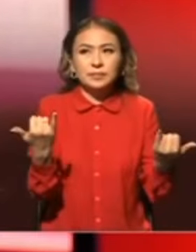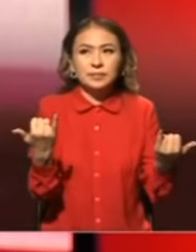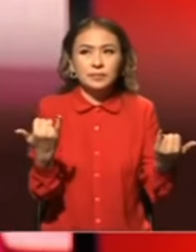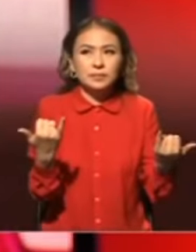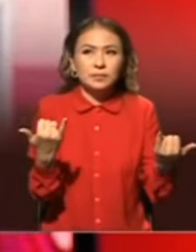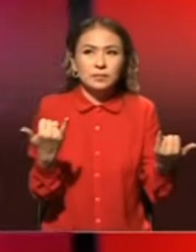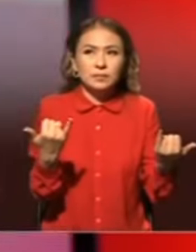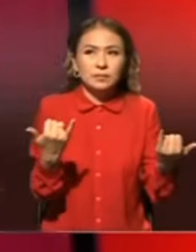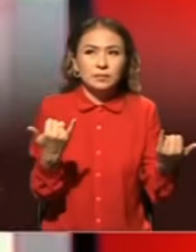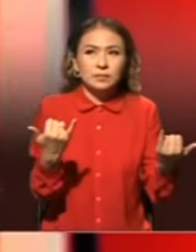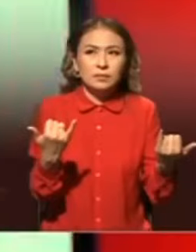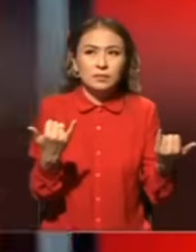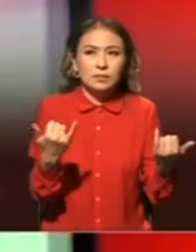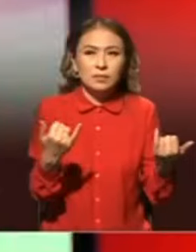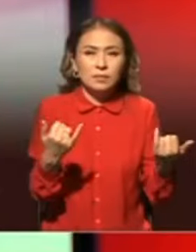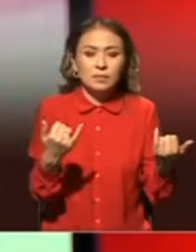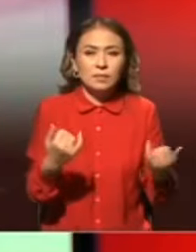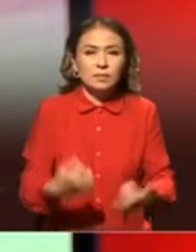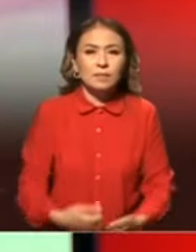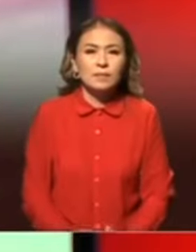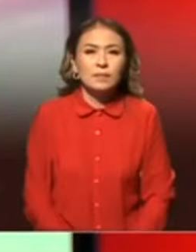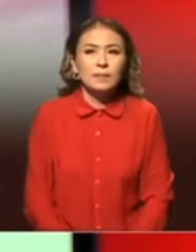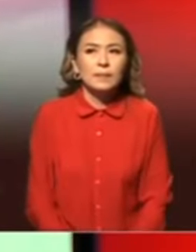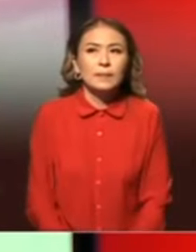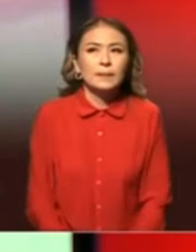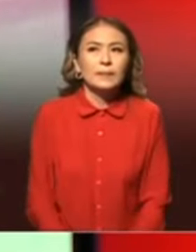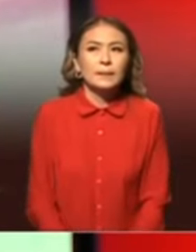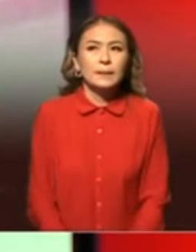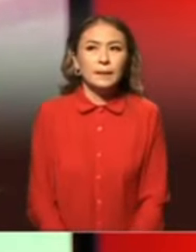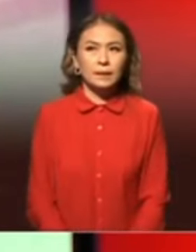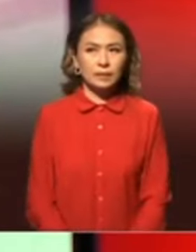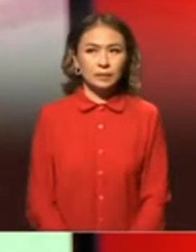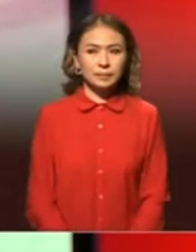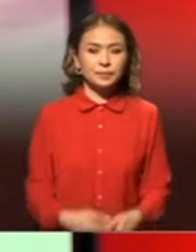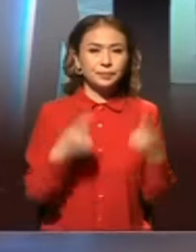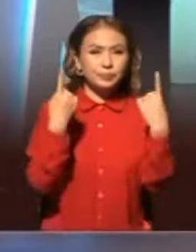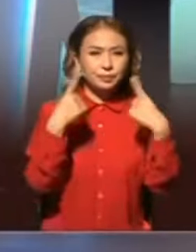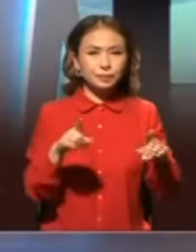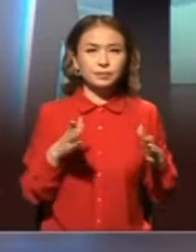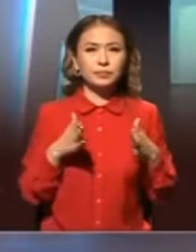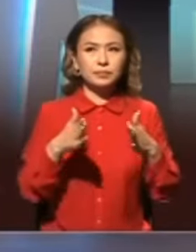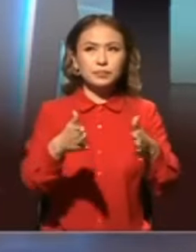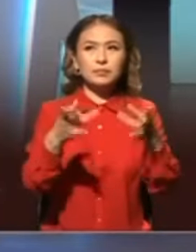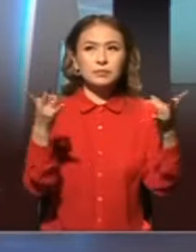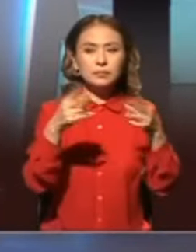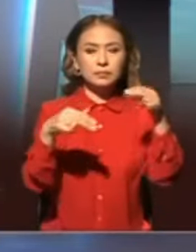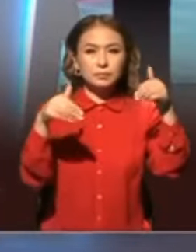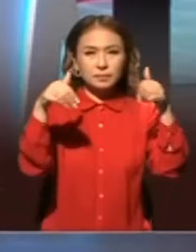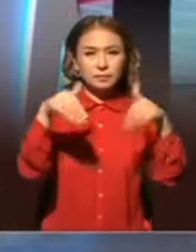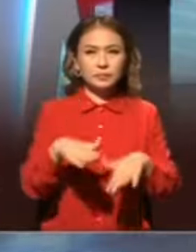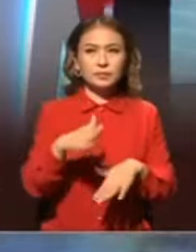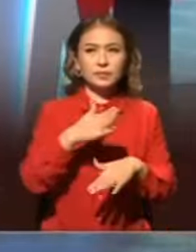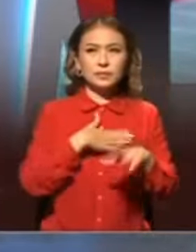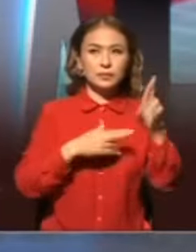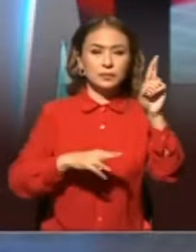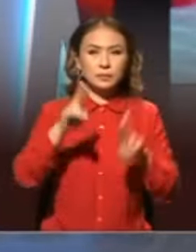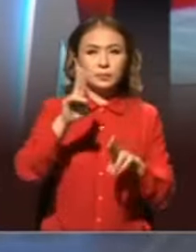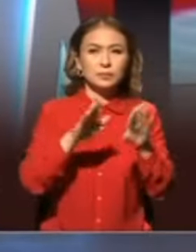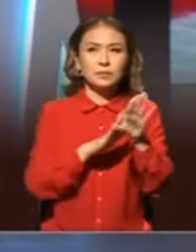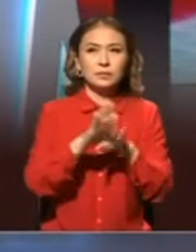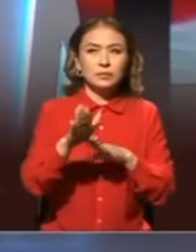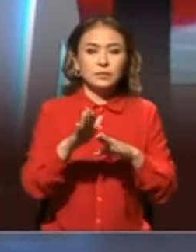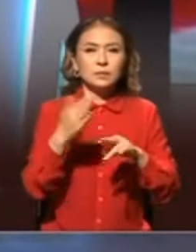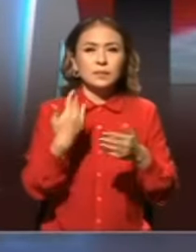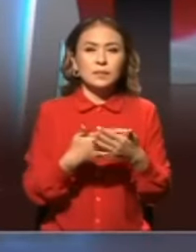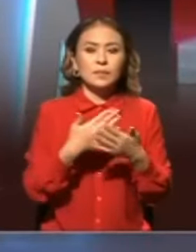деп, оны ұмыту керек. Жоқ, бұл жерде басқа жолын ойлау керек. Жаңа механизм бізге іске асырылды. Жаңа механизм